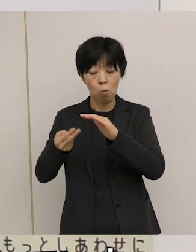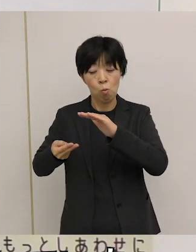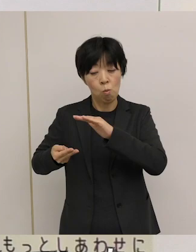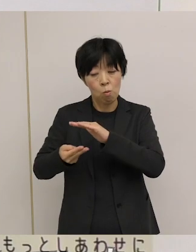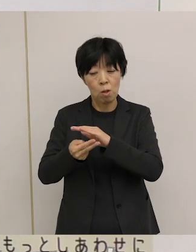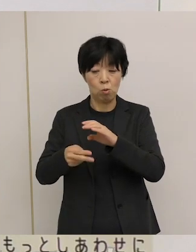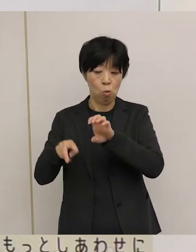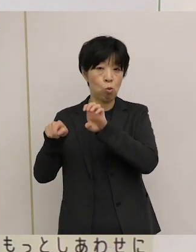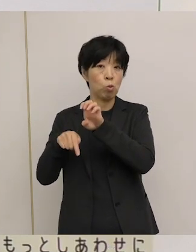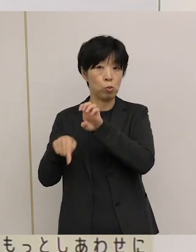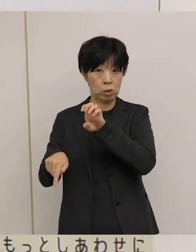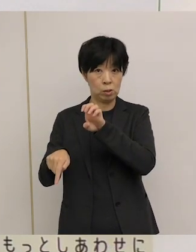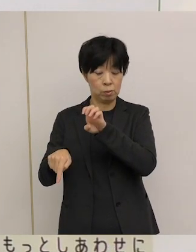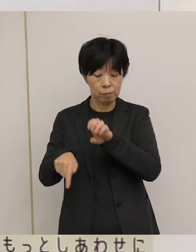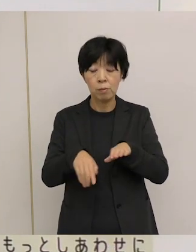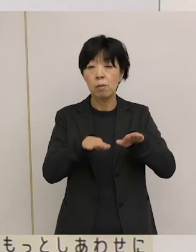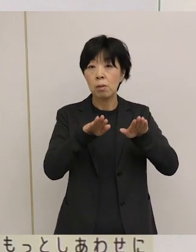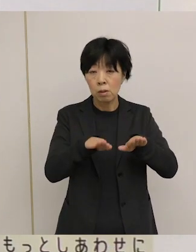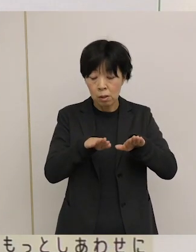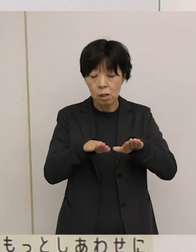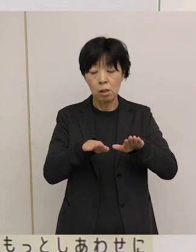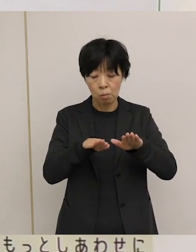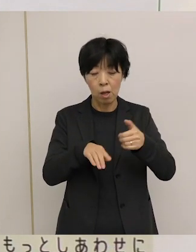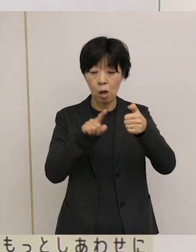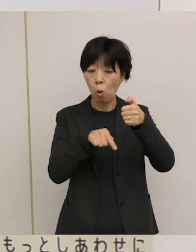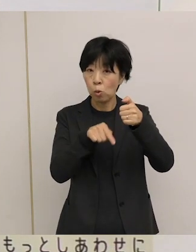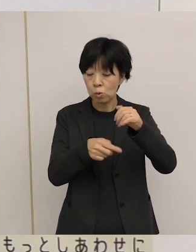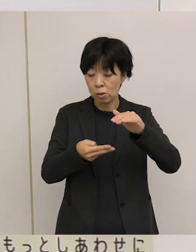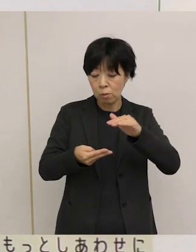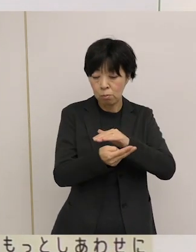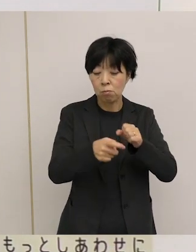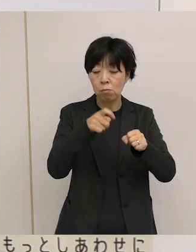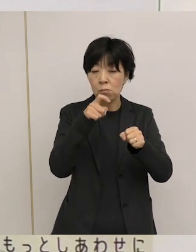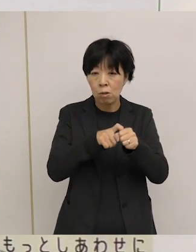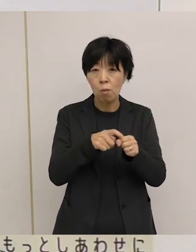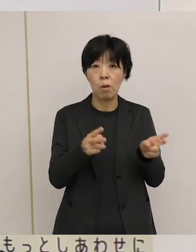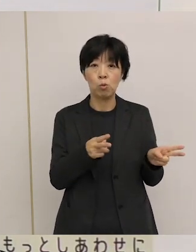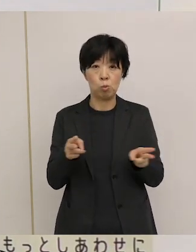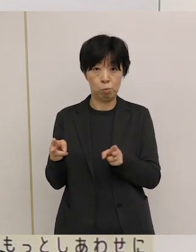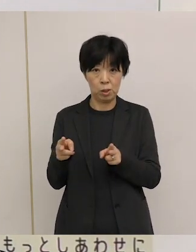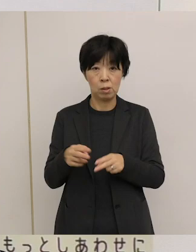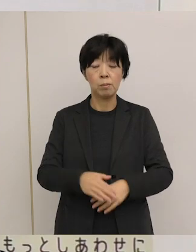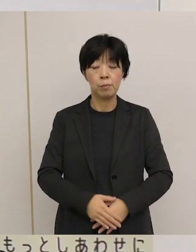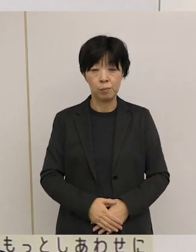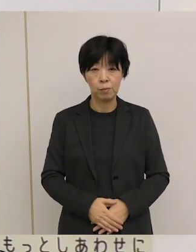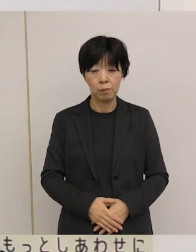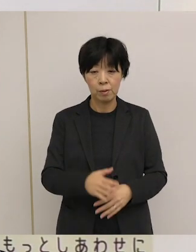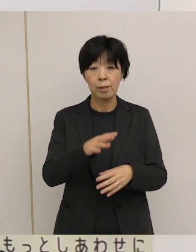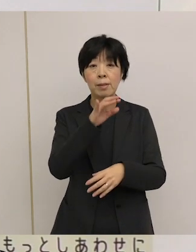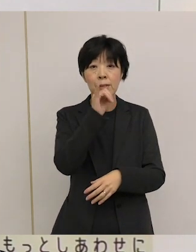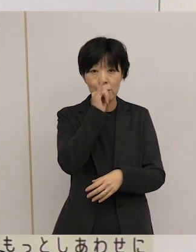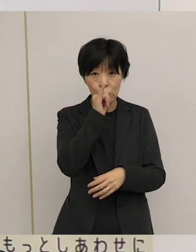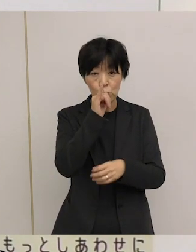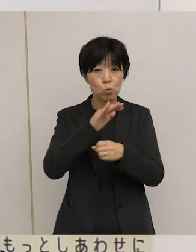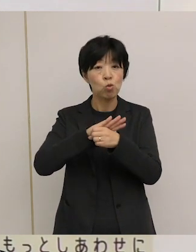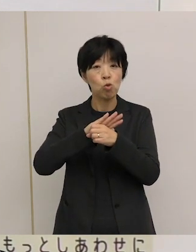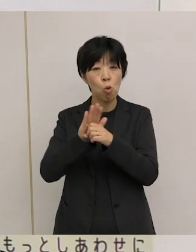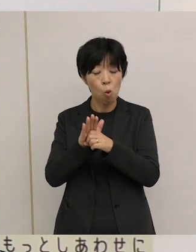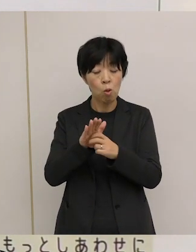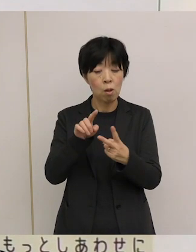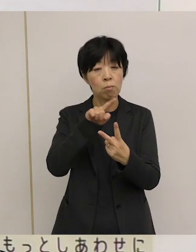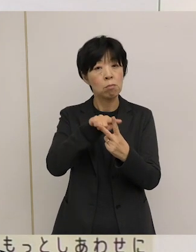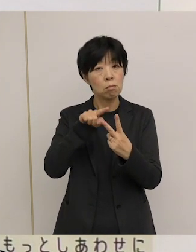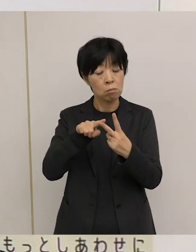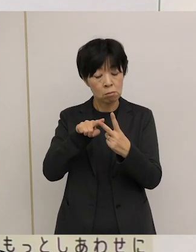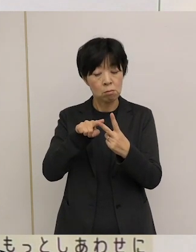症の病床を最大50床確保できるように調整し、インフルエンザと新型コロナウイルスの両